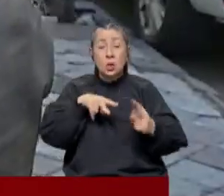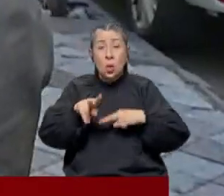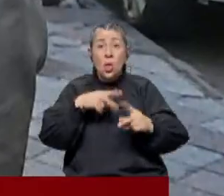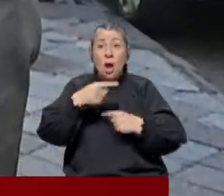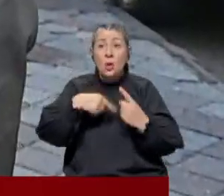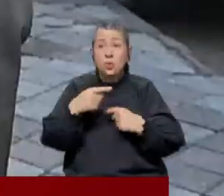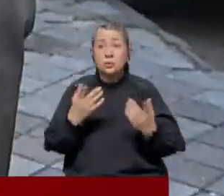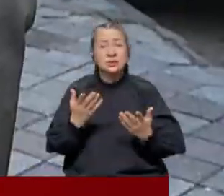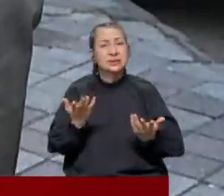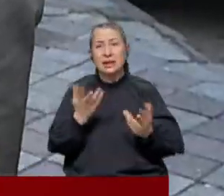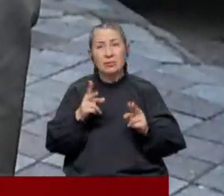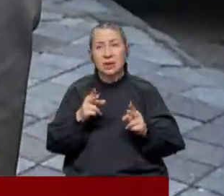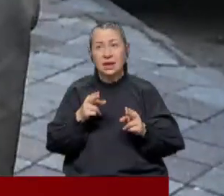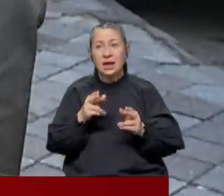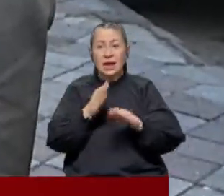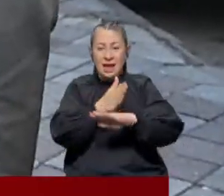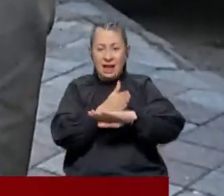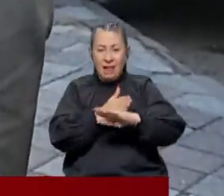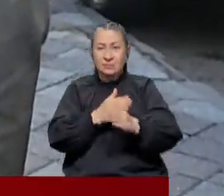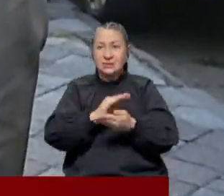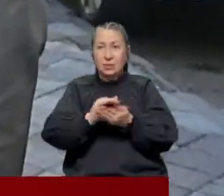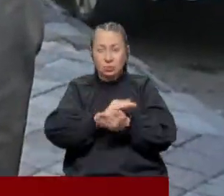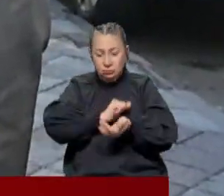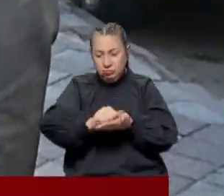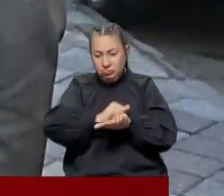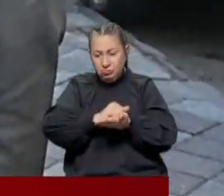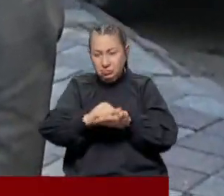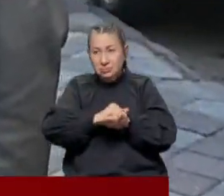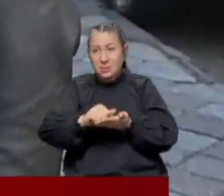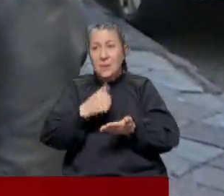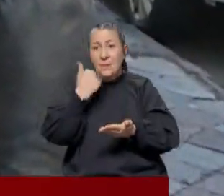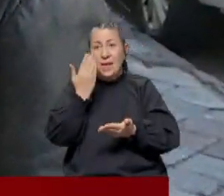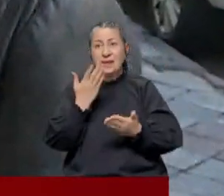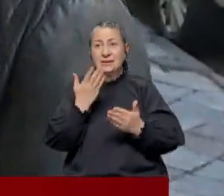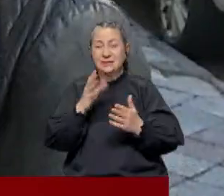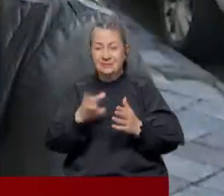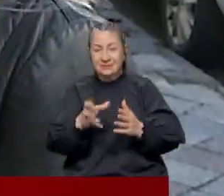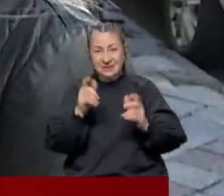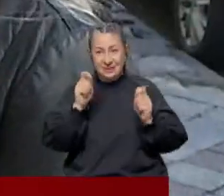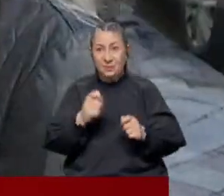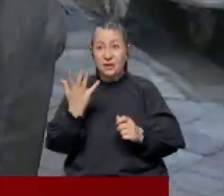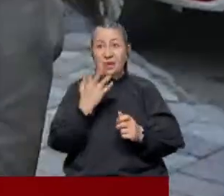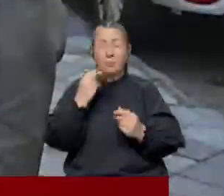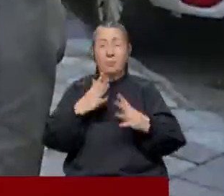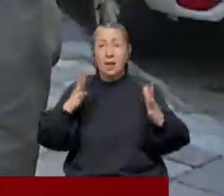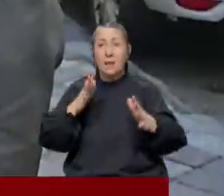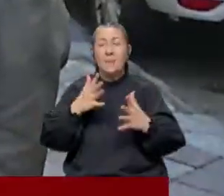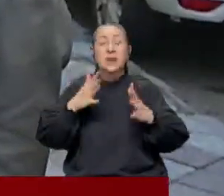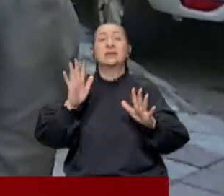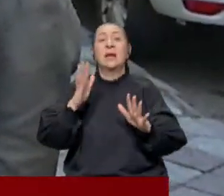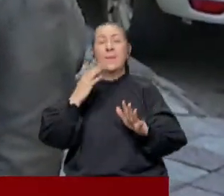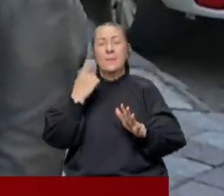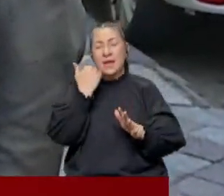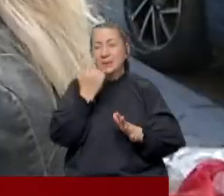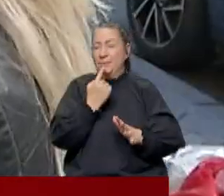yöntemler arıyoruz. Nasıl, ne gibi? Kalıp sabun rendeliyorum mesela, beyazların içine daha uygun geliyor ve daha güzel temizliyor. Parlatıcı yerine beyaz